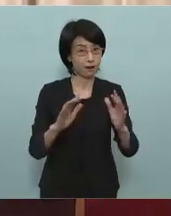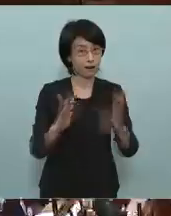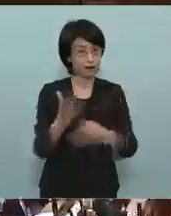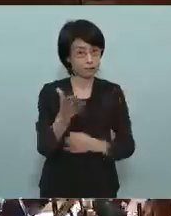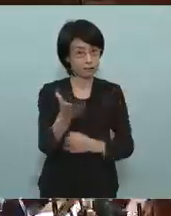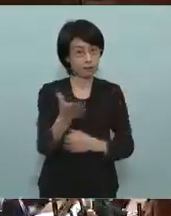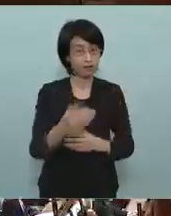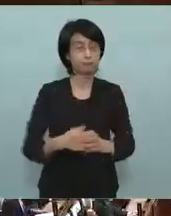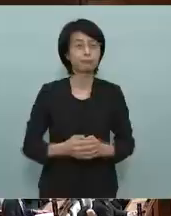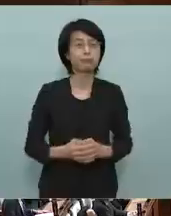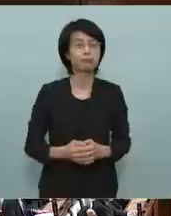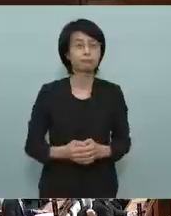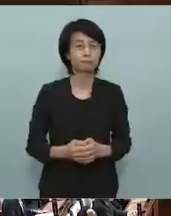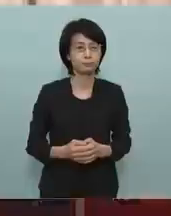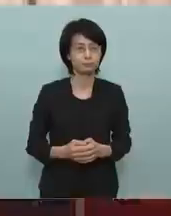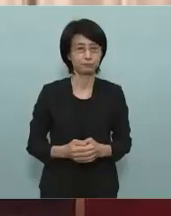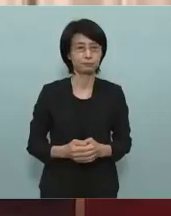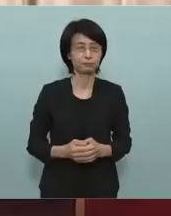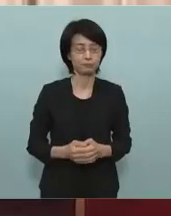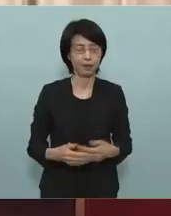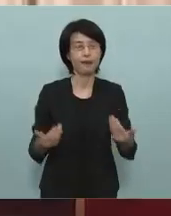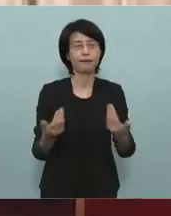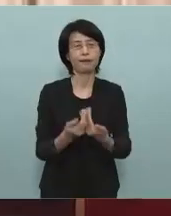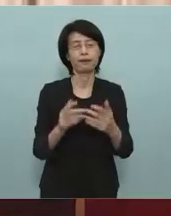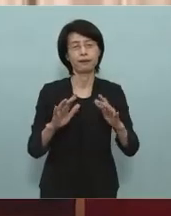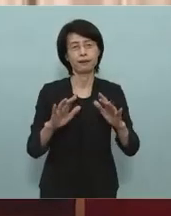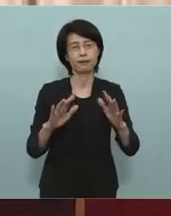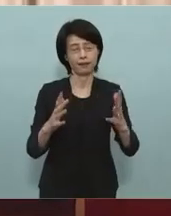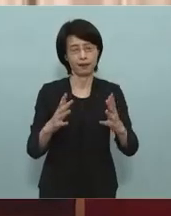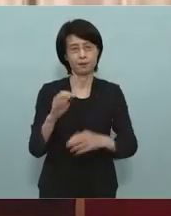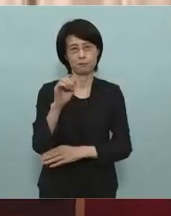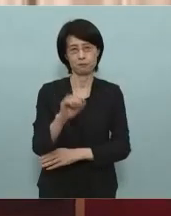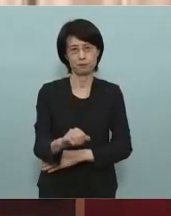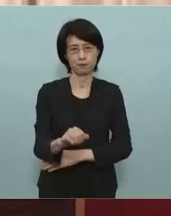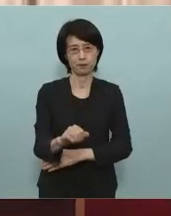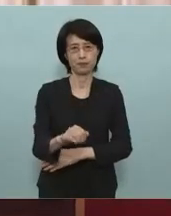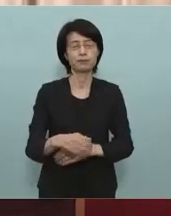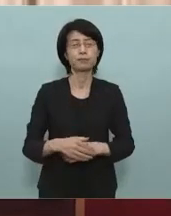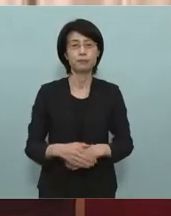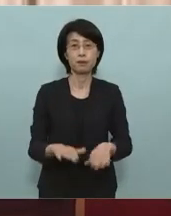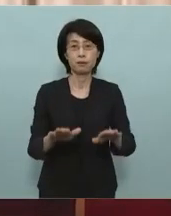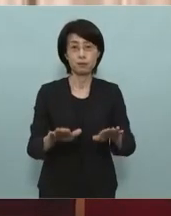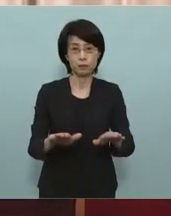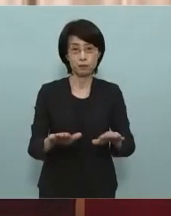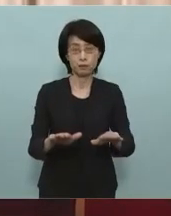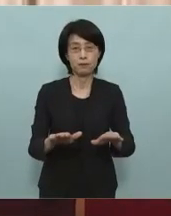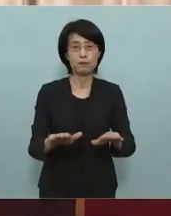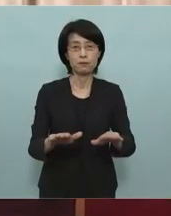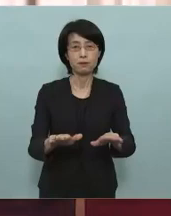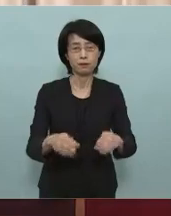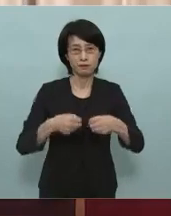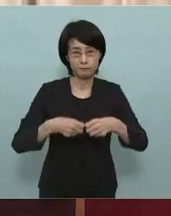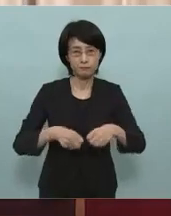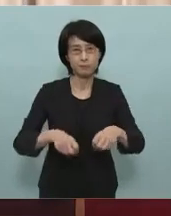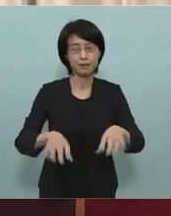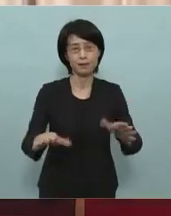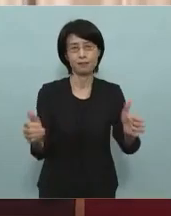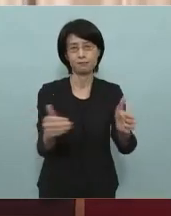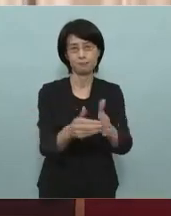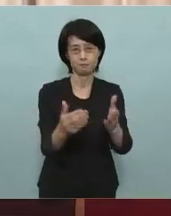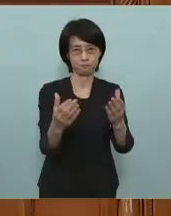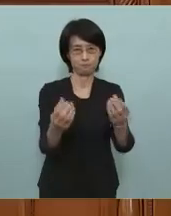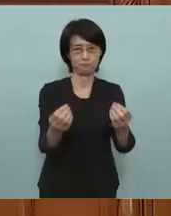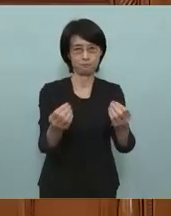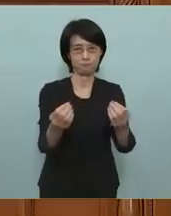ませんかご意義ないと認めます本日はこれにて3回いたし